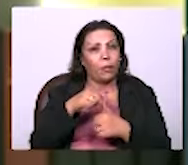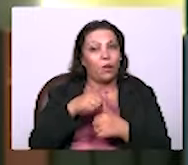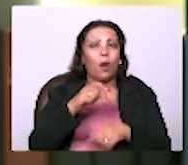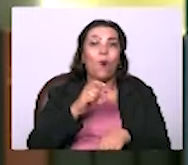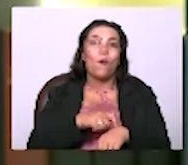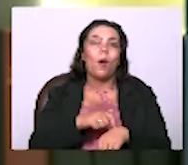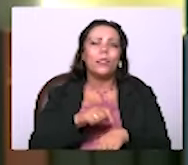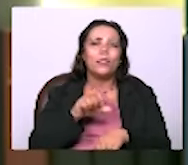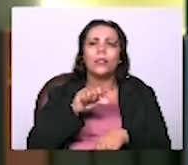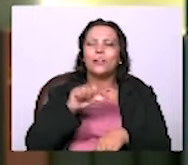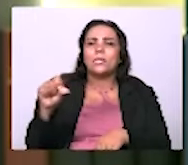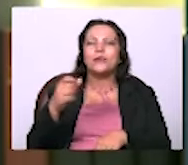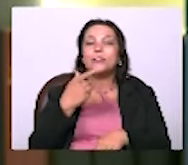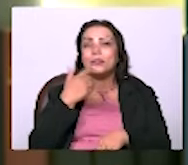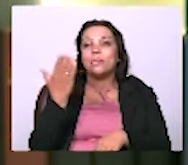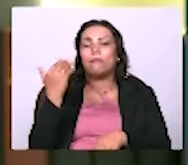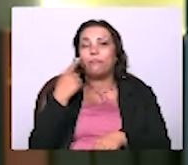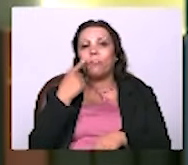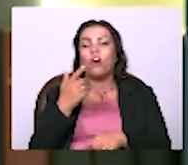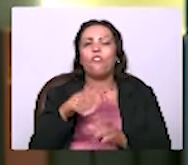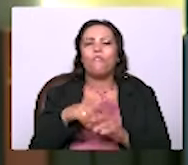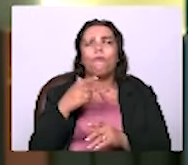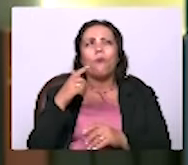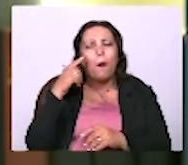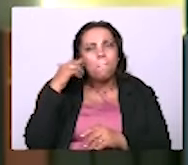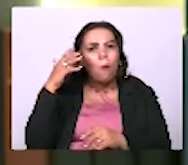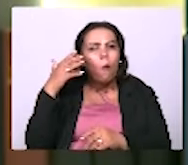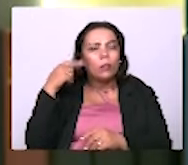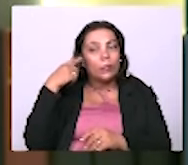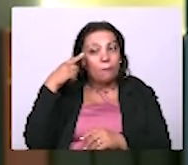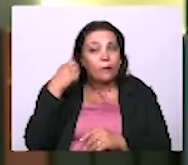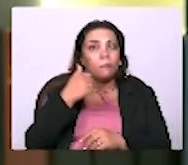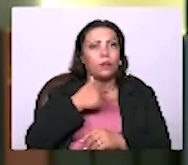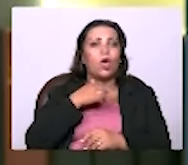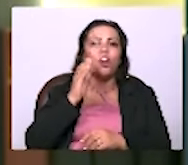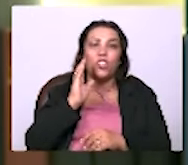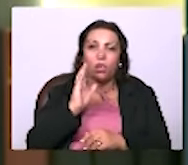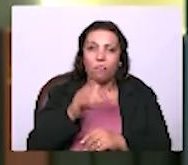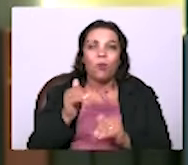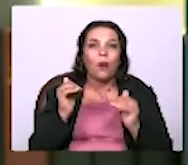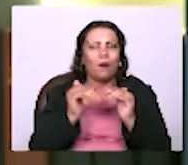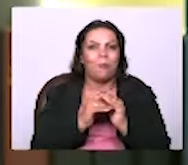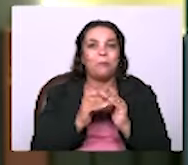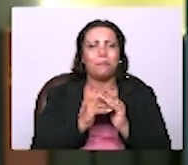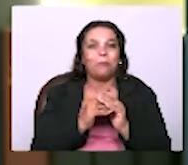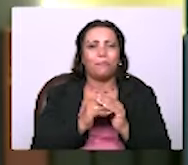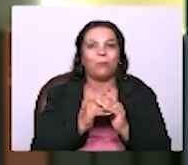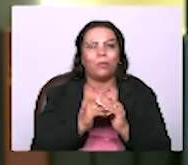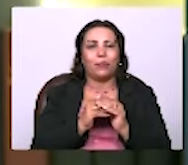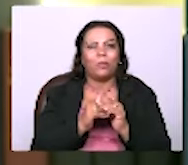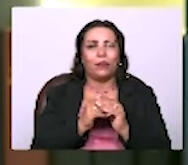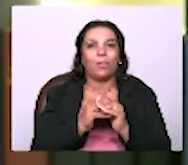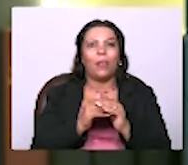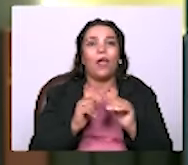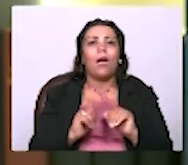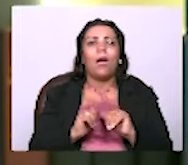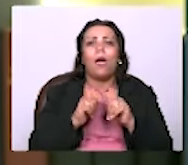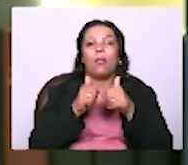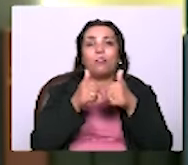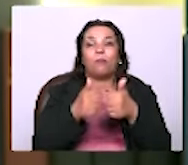فتره التسعينيات لم يكن يدور بتفكيرنا ان ياتي يوم تذهب في